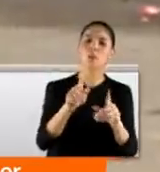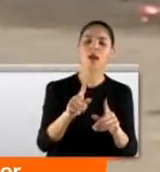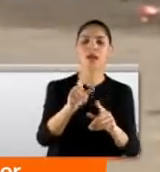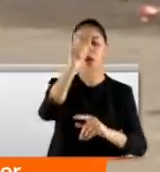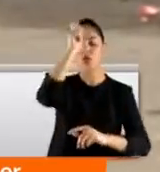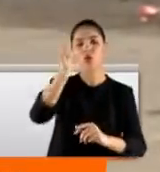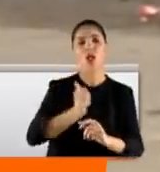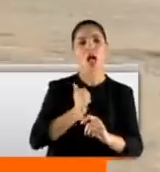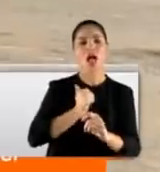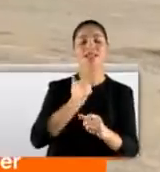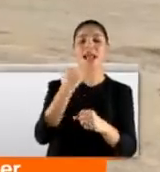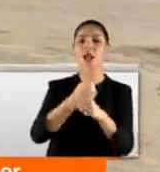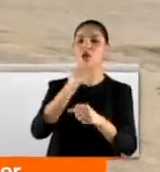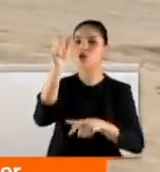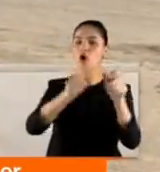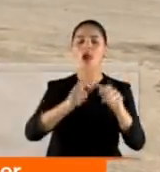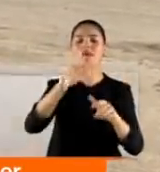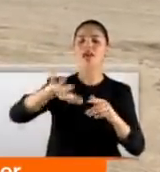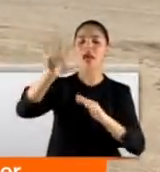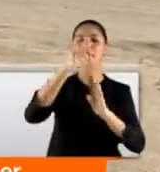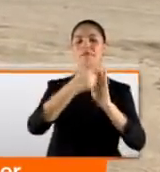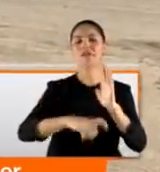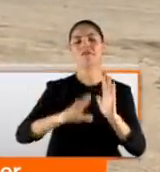Türk askerinin üstleneceği görevler de sıralandı.